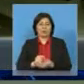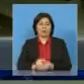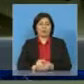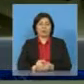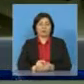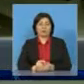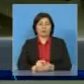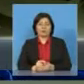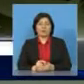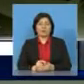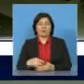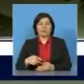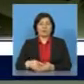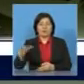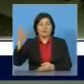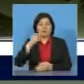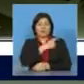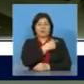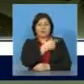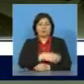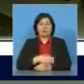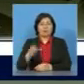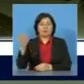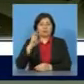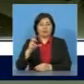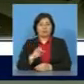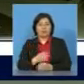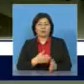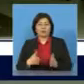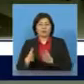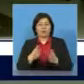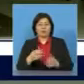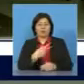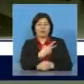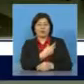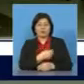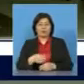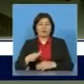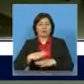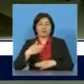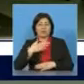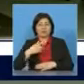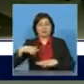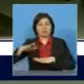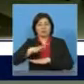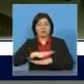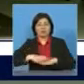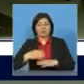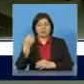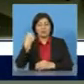истории медицины и биологии мы знаем все, что путем массовой вакцинации наше государство, в целом весь мир